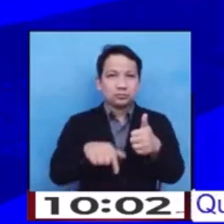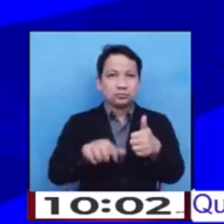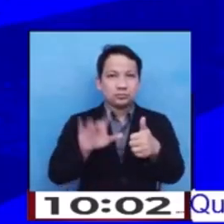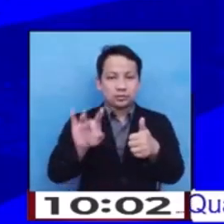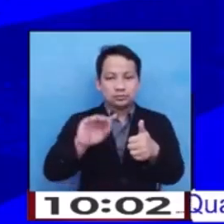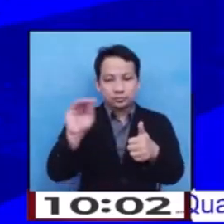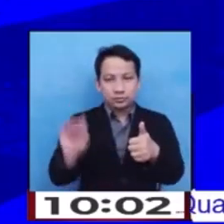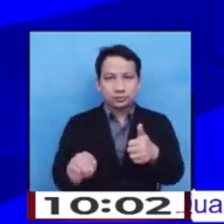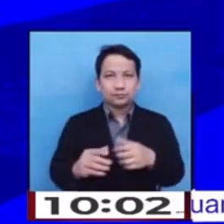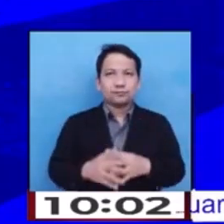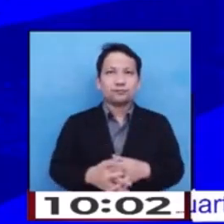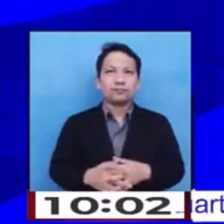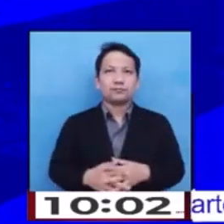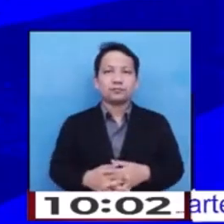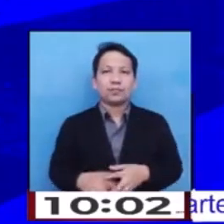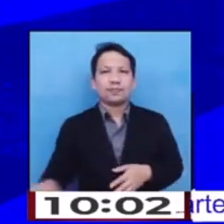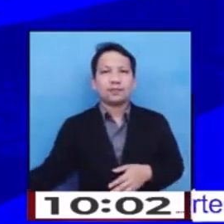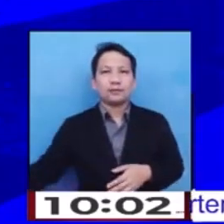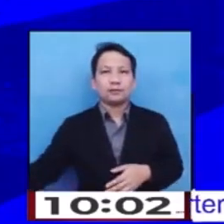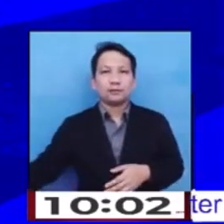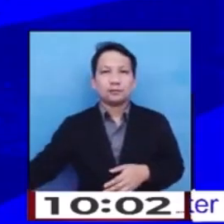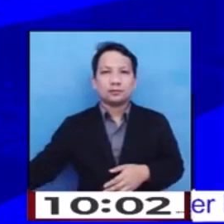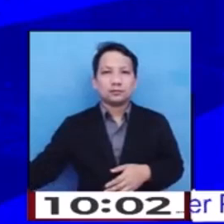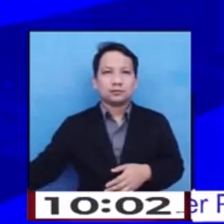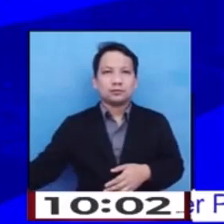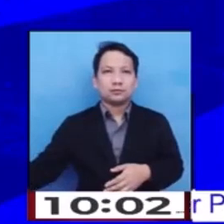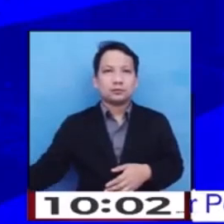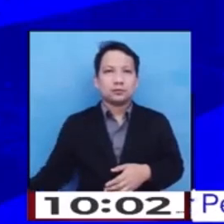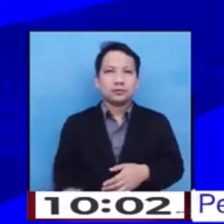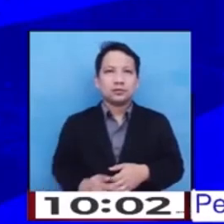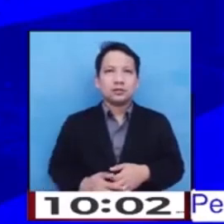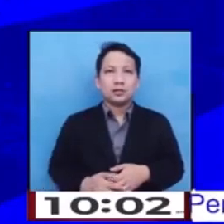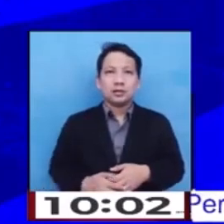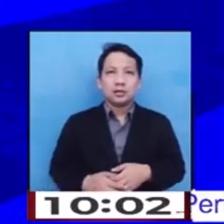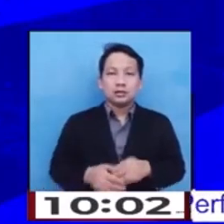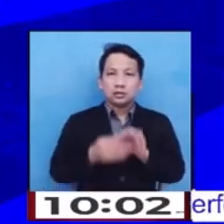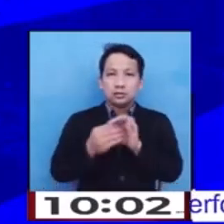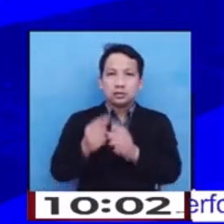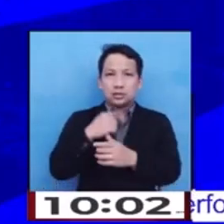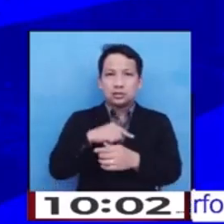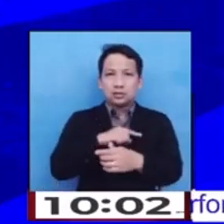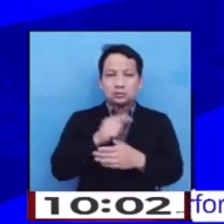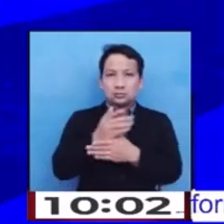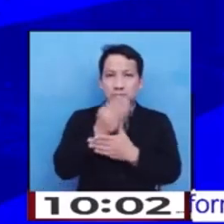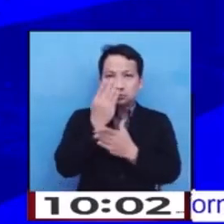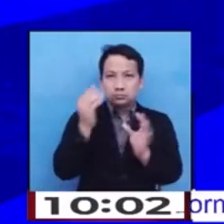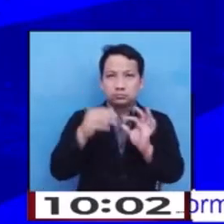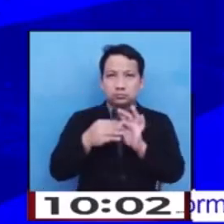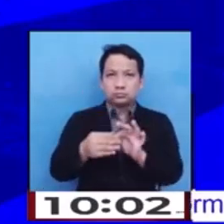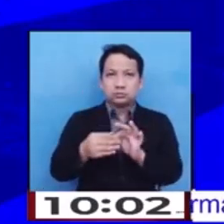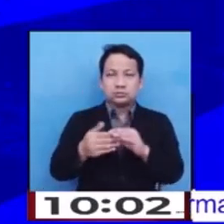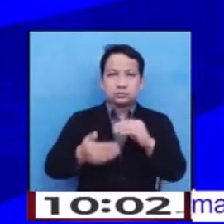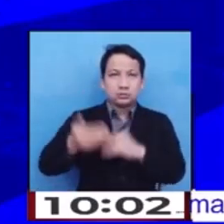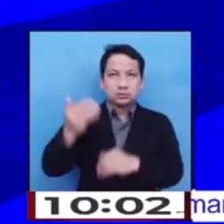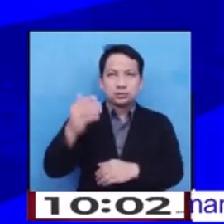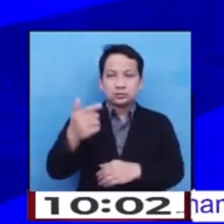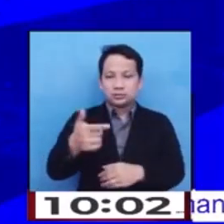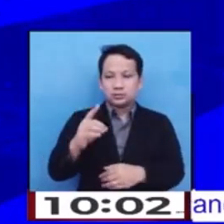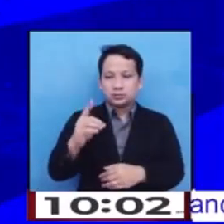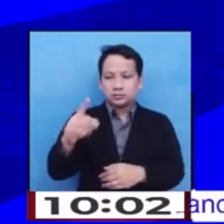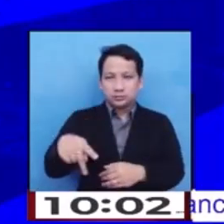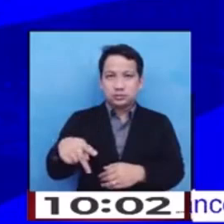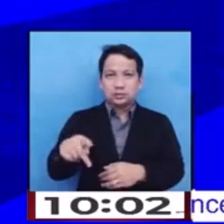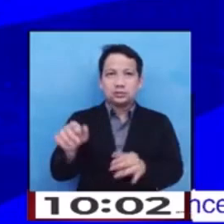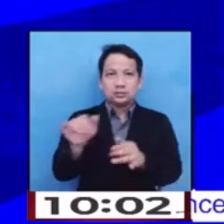10.8%. Ang mga sektor na may pinakamalaking contribution sa pagtaas ng GDP ay ang